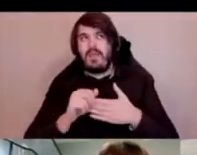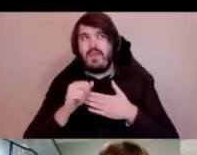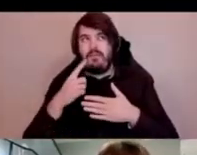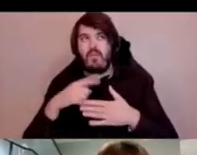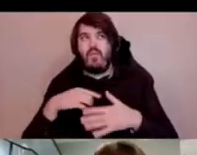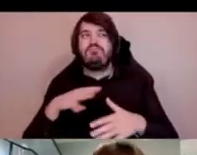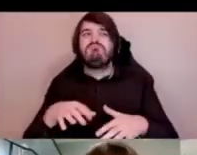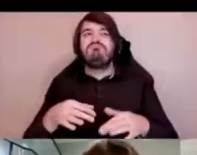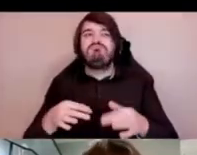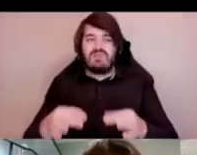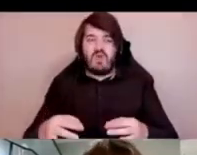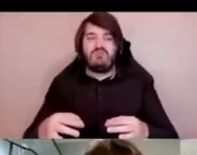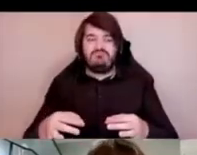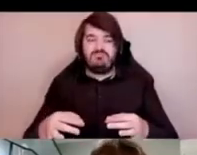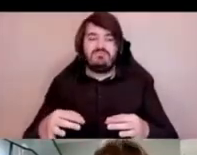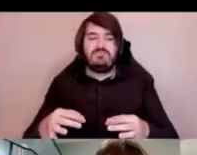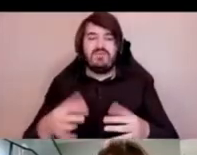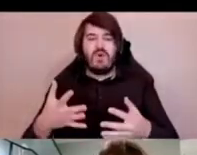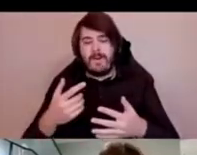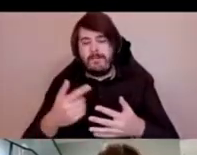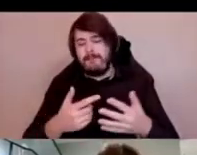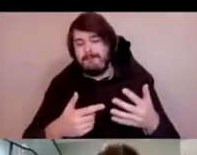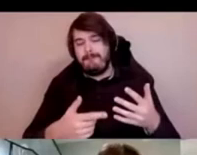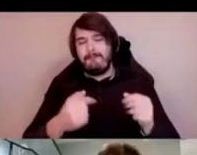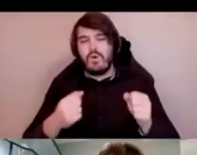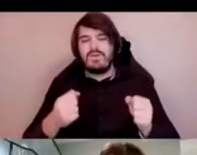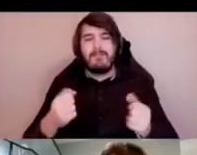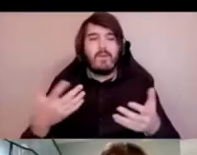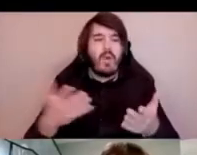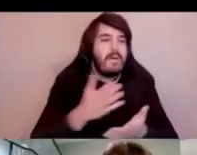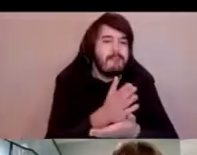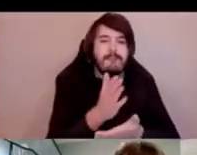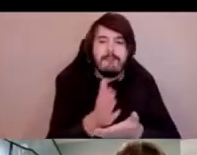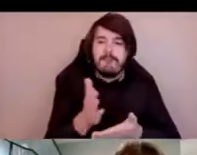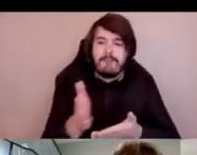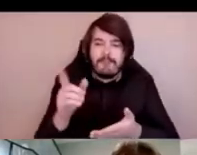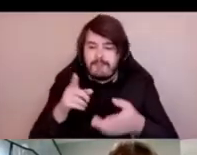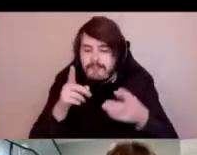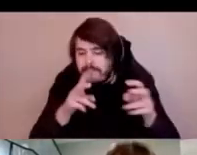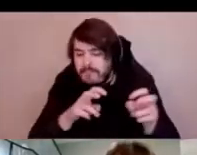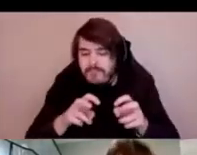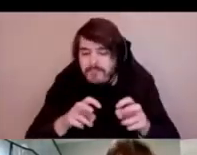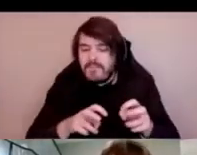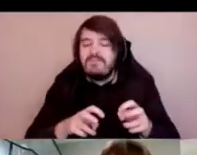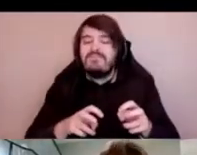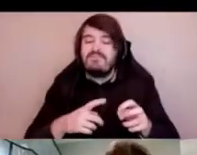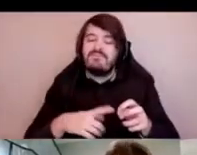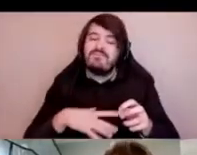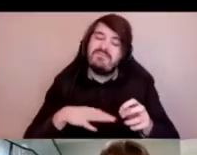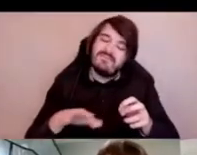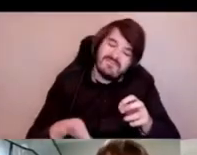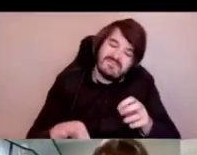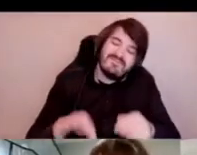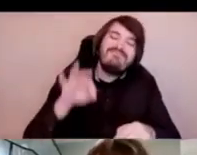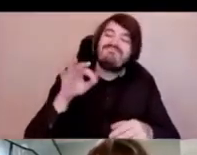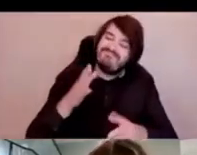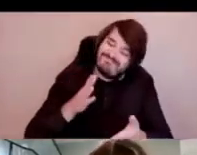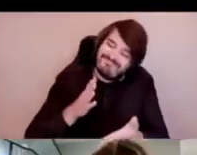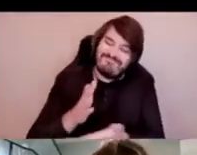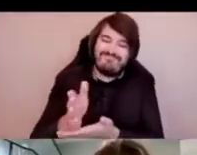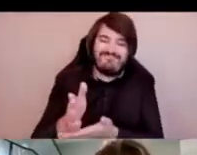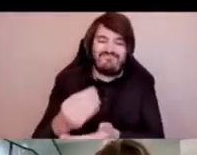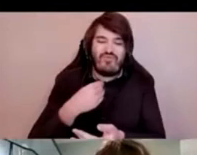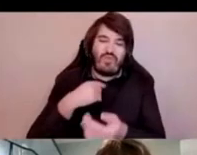Puis, c'est ces possibilités-là qui vont changer la façon qu'on fait nos choix, ça va modifier